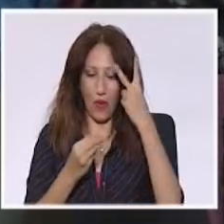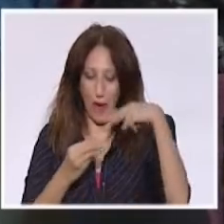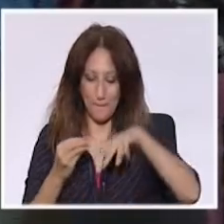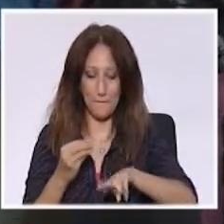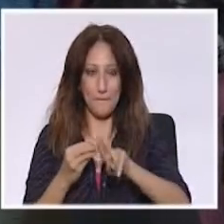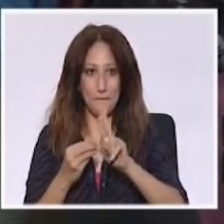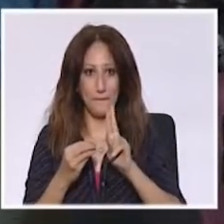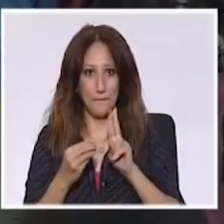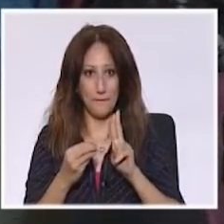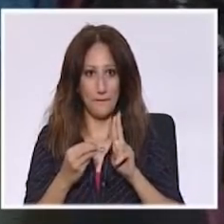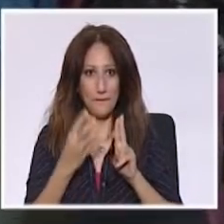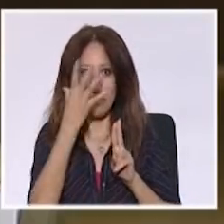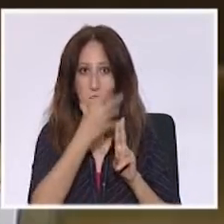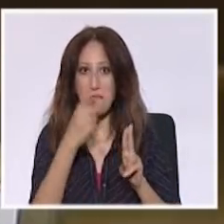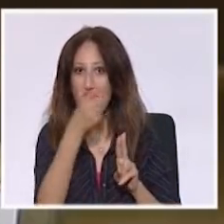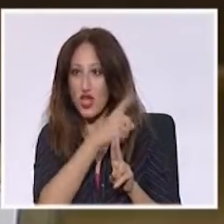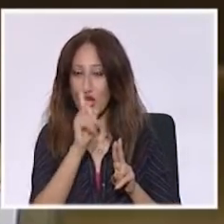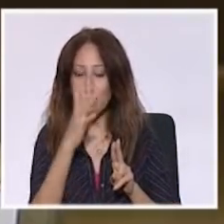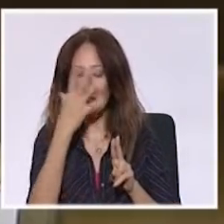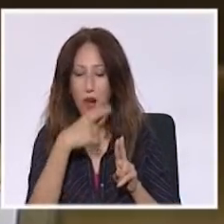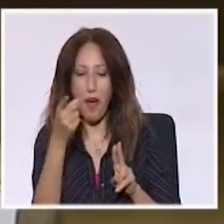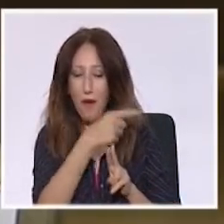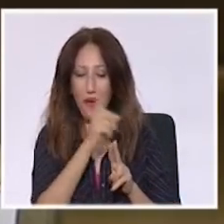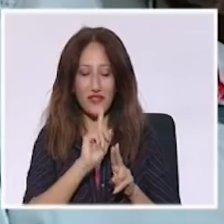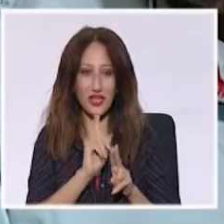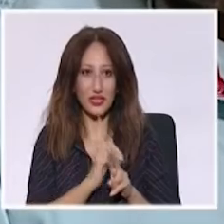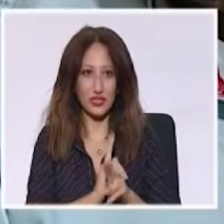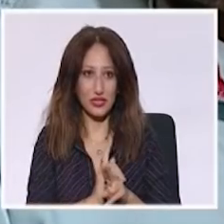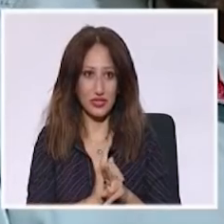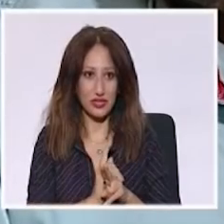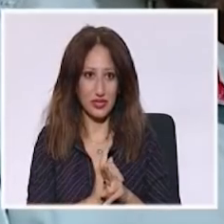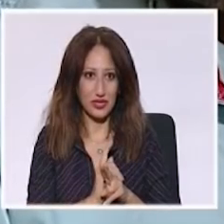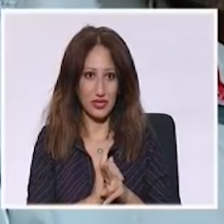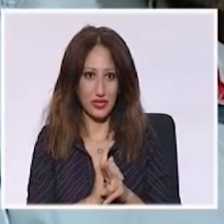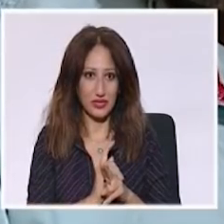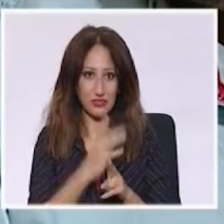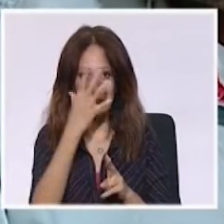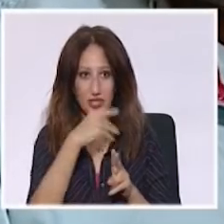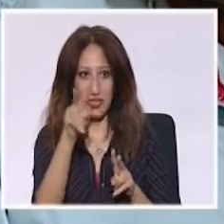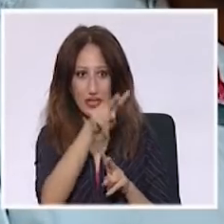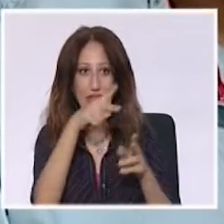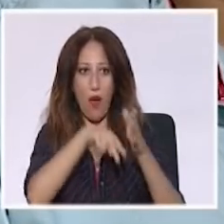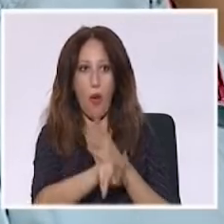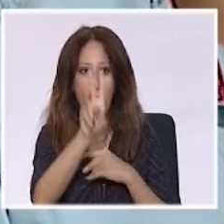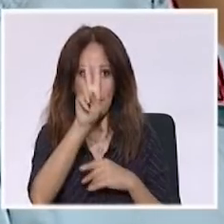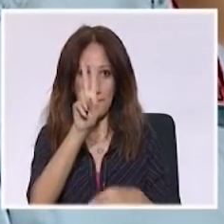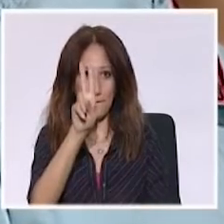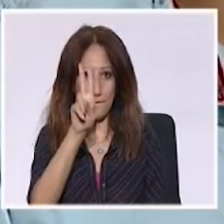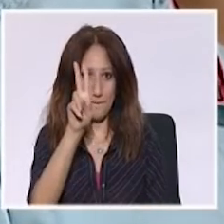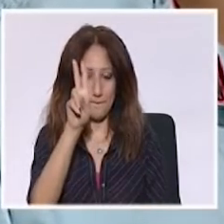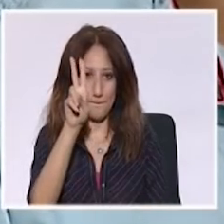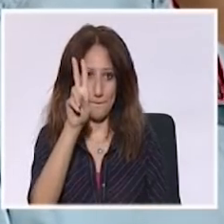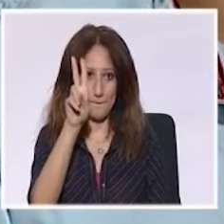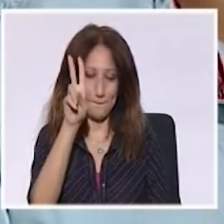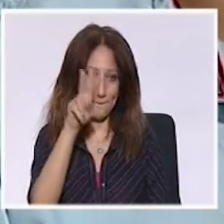مفيش شكل خالص. طيب السؤال بعد اذنك يا احمد النبي، صور لي الاخ، اعمل سكرين لو سمحت، اعمل سبليت،